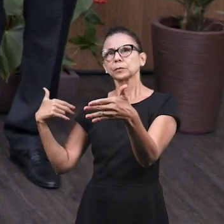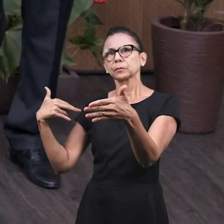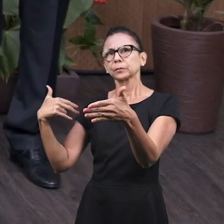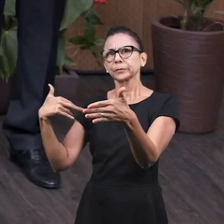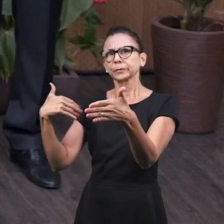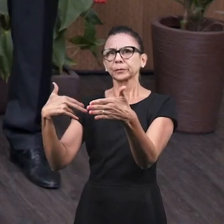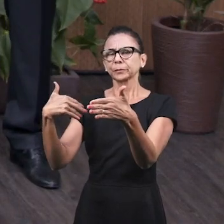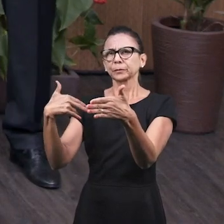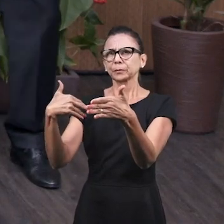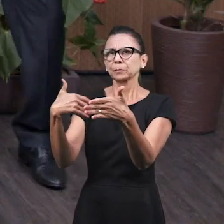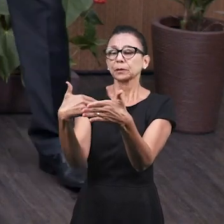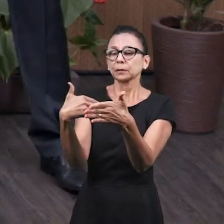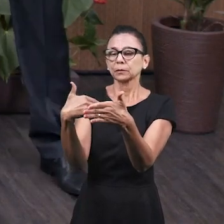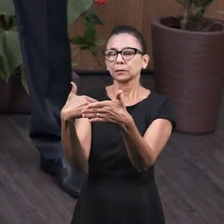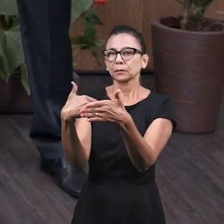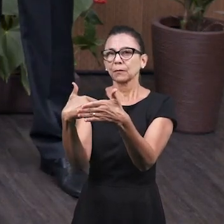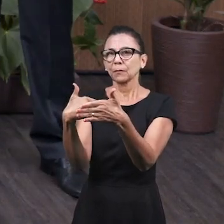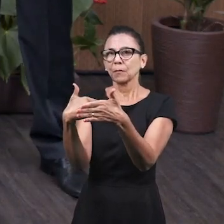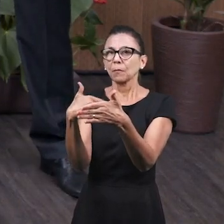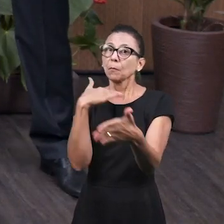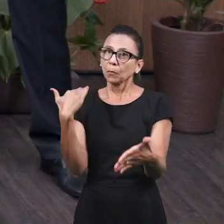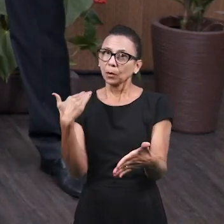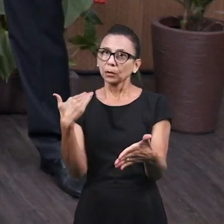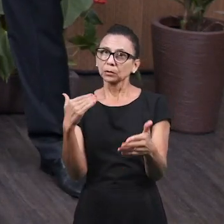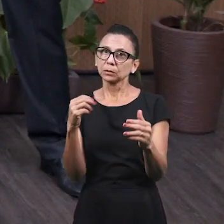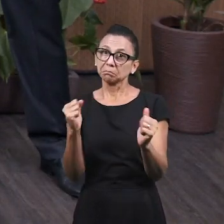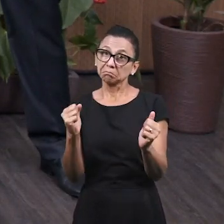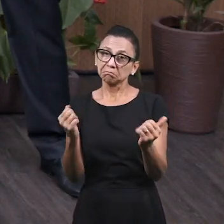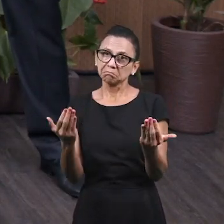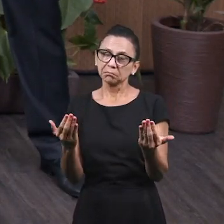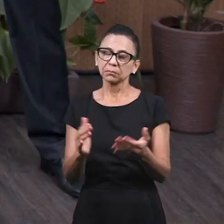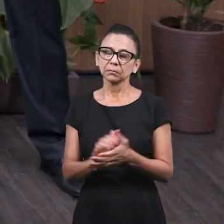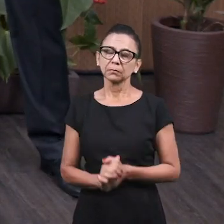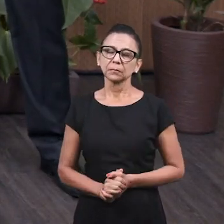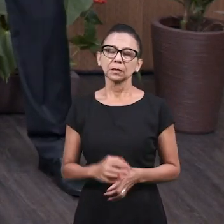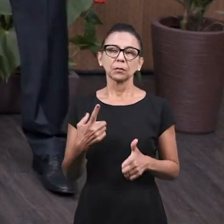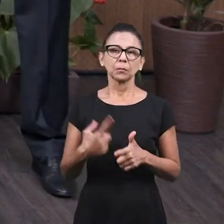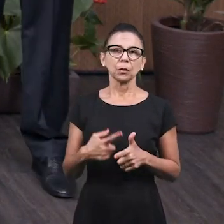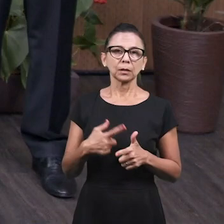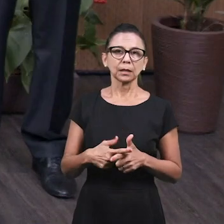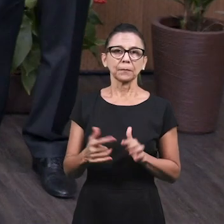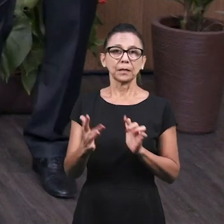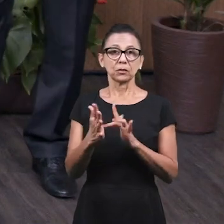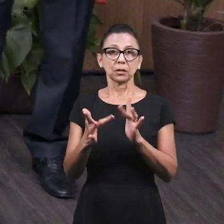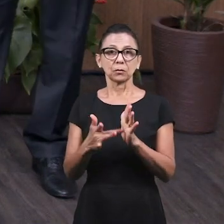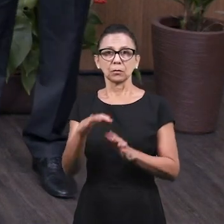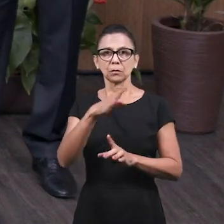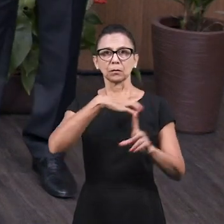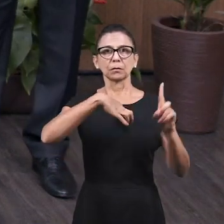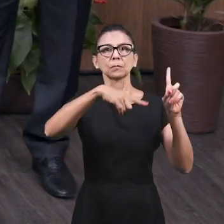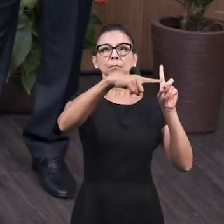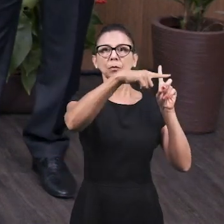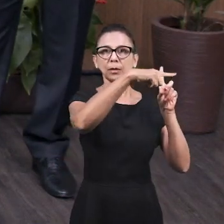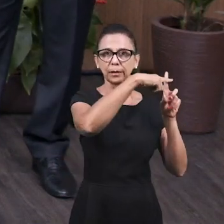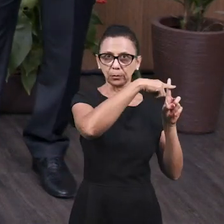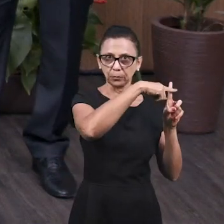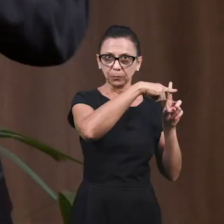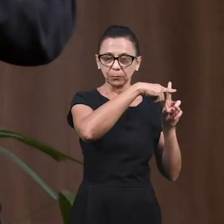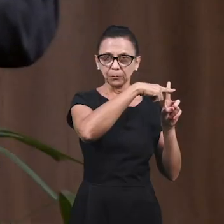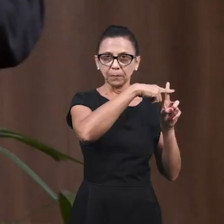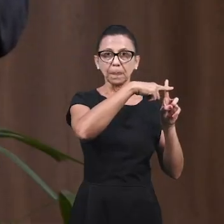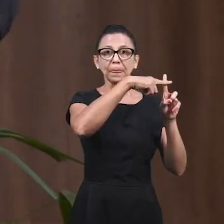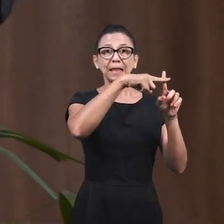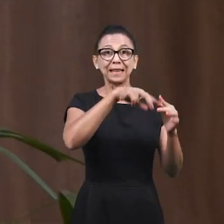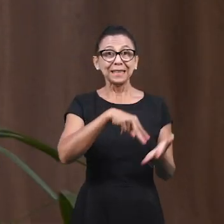считаются постоянно, то есть они не кончаются. Почему? Потому что воскресение Господа Иисуса на самом деле это было